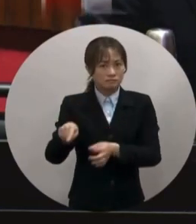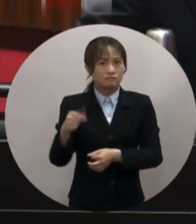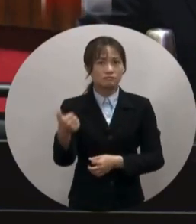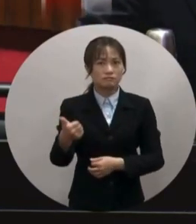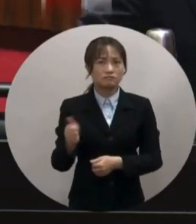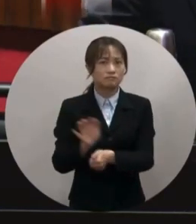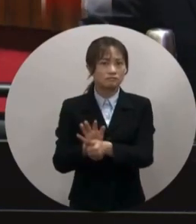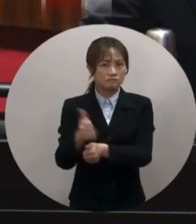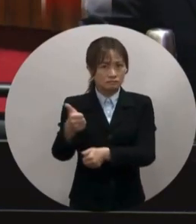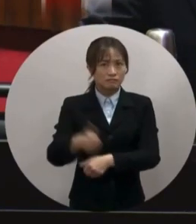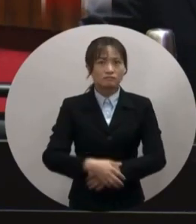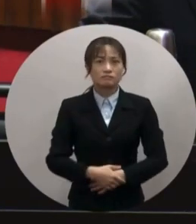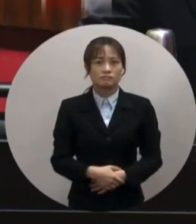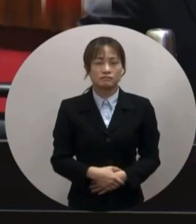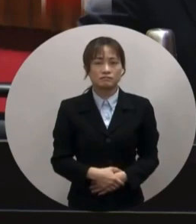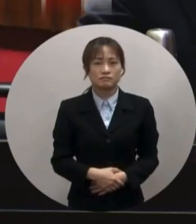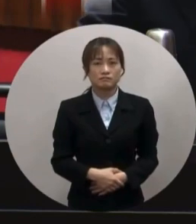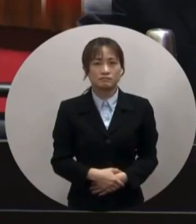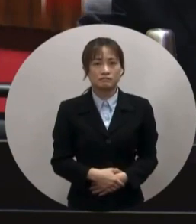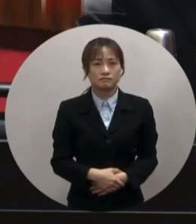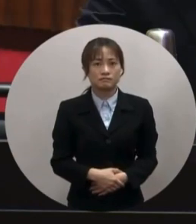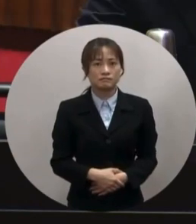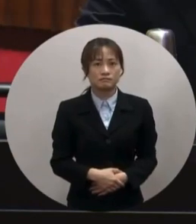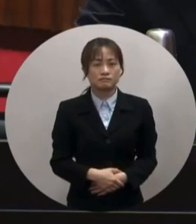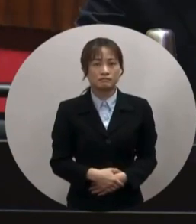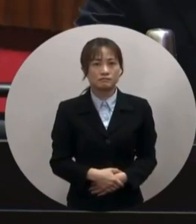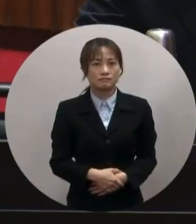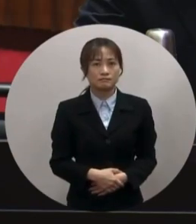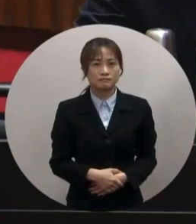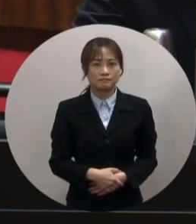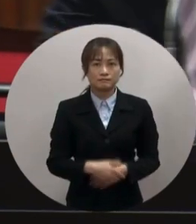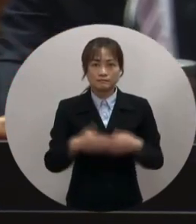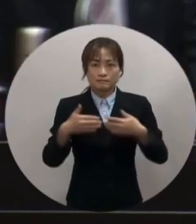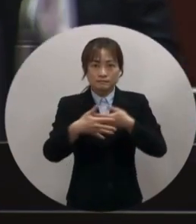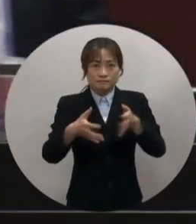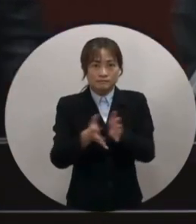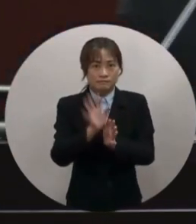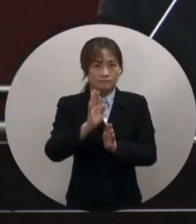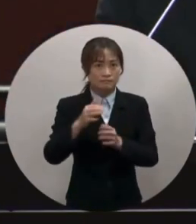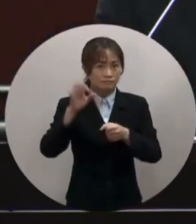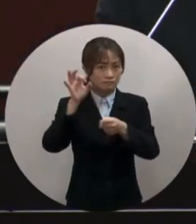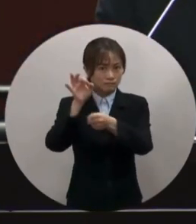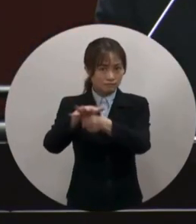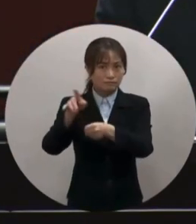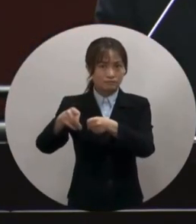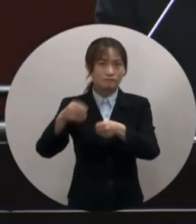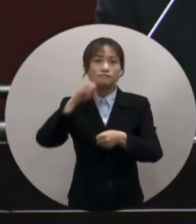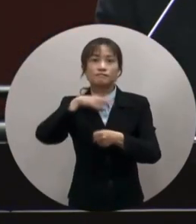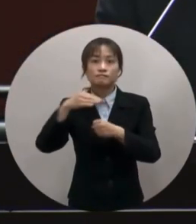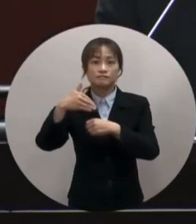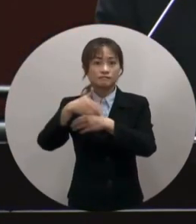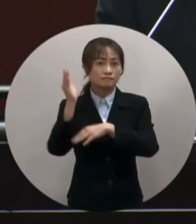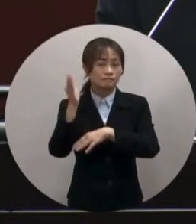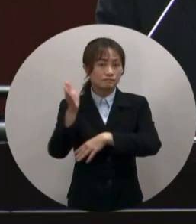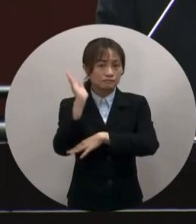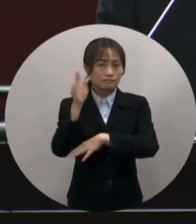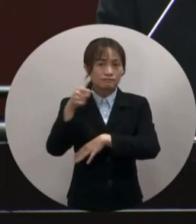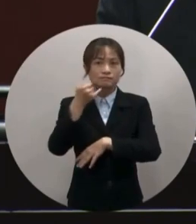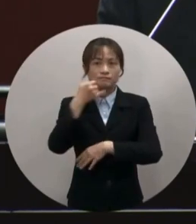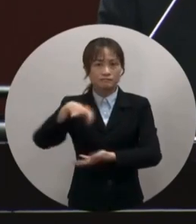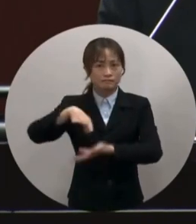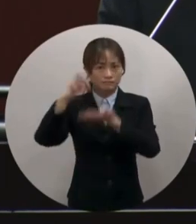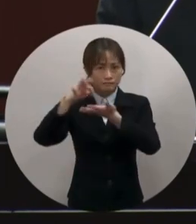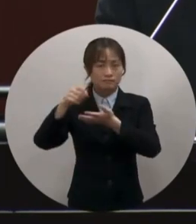好我跟委員補聰其實我們交通部有補助屏東管政府拿一個捷運路網的規劃案也